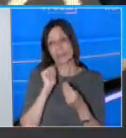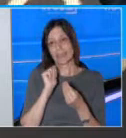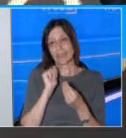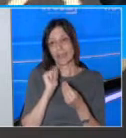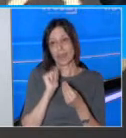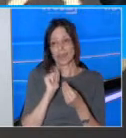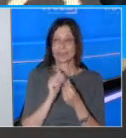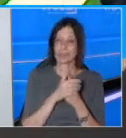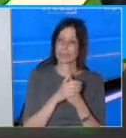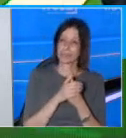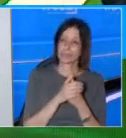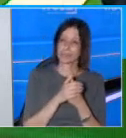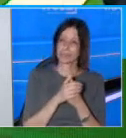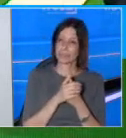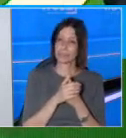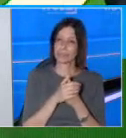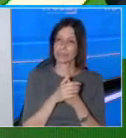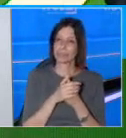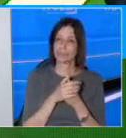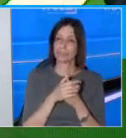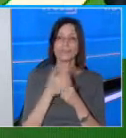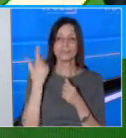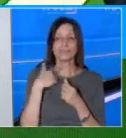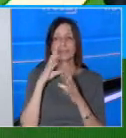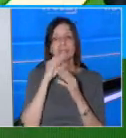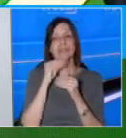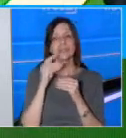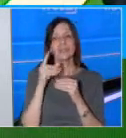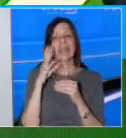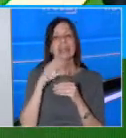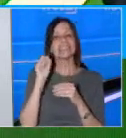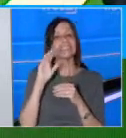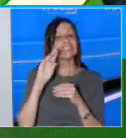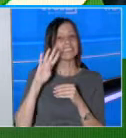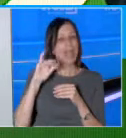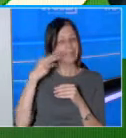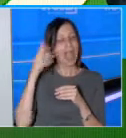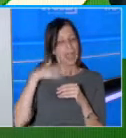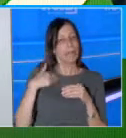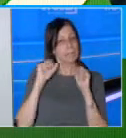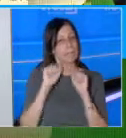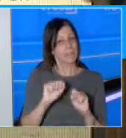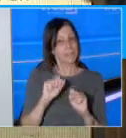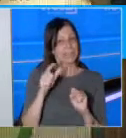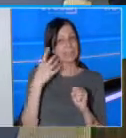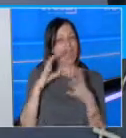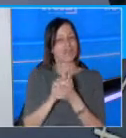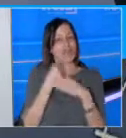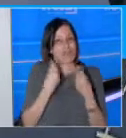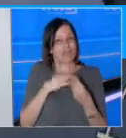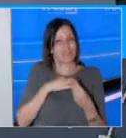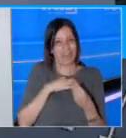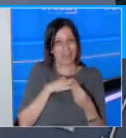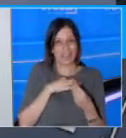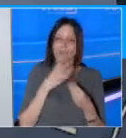את הסרבית. לפני רגע מדובר בחברה מאוד טובה שלי, אז אני הייתי גם בעד סרביה. אז בוא נדבר על המנצח האיטלקים,